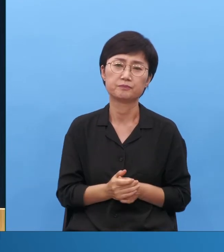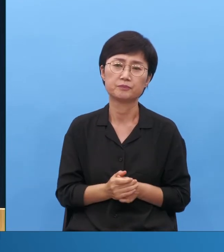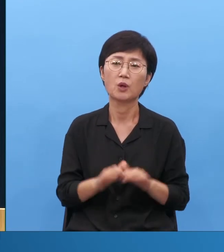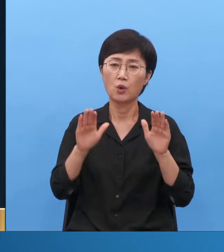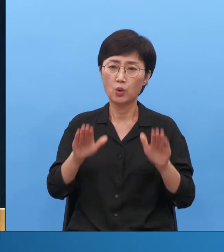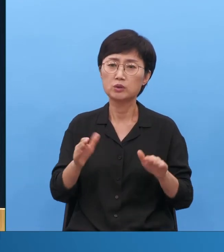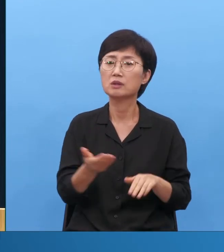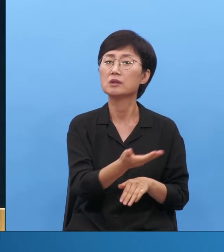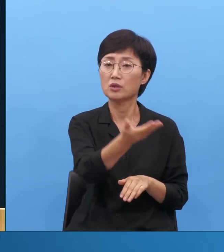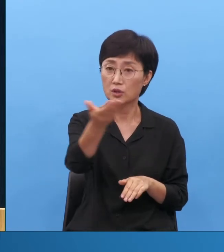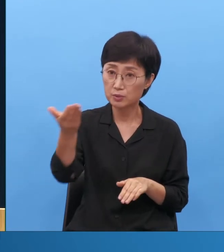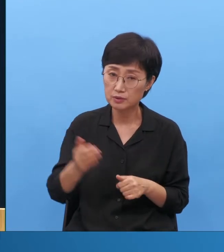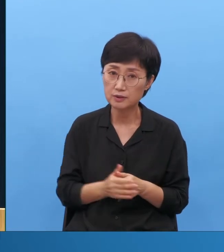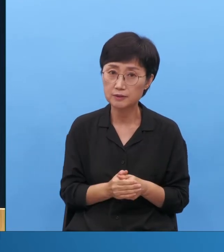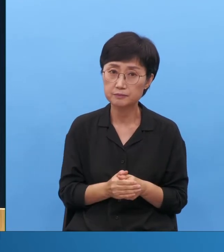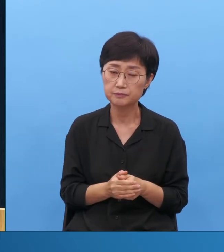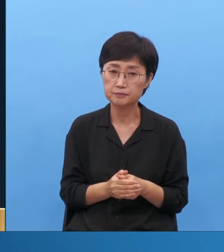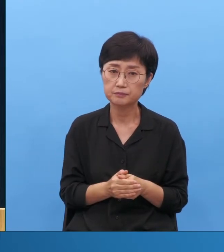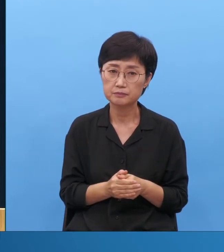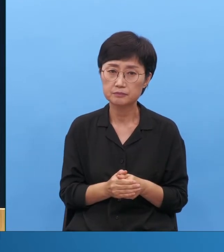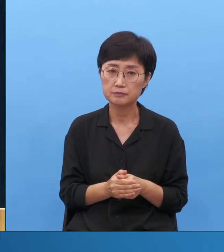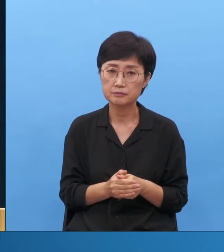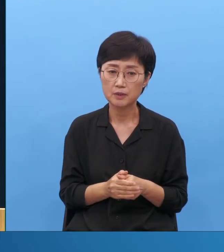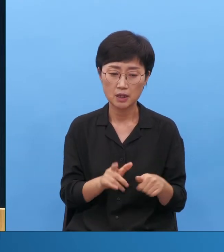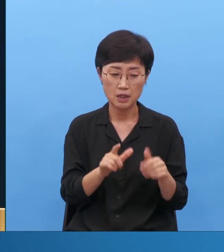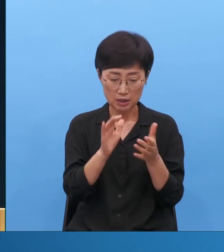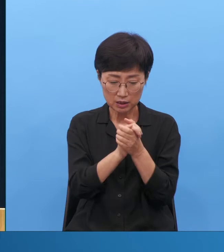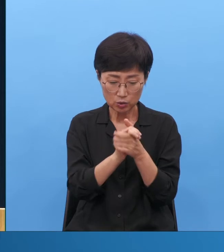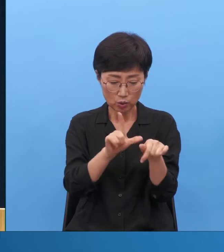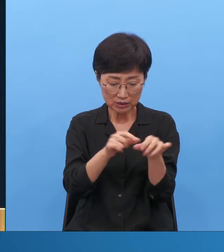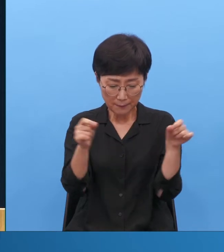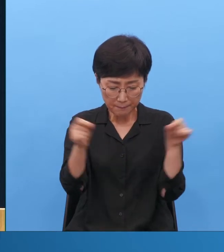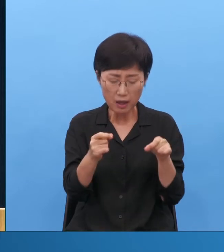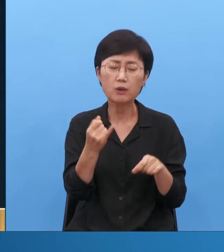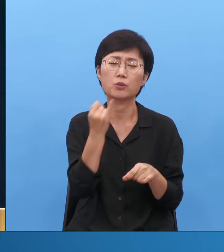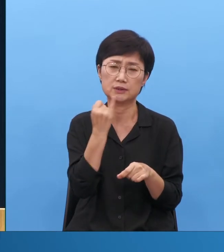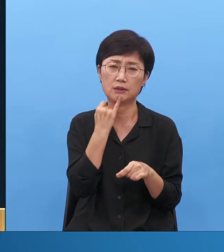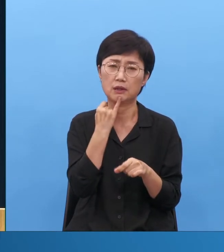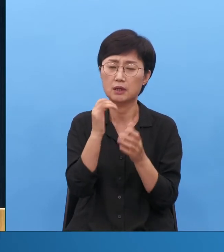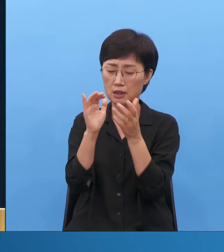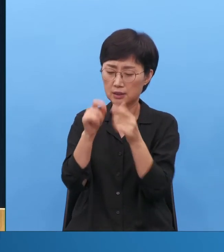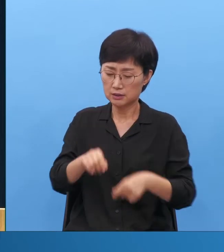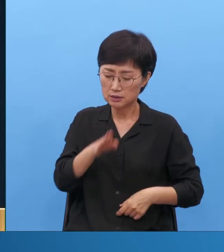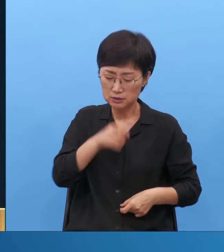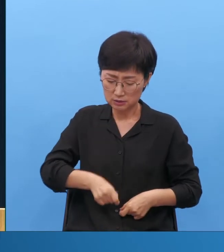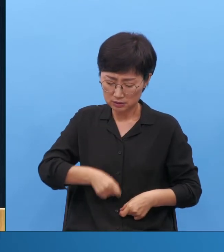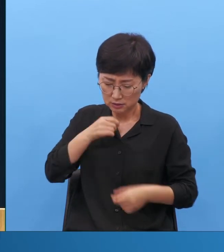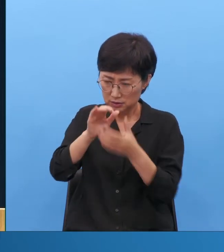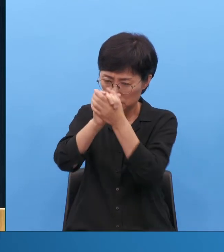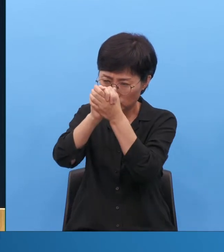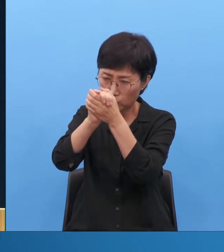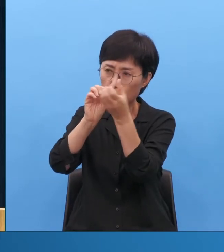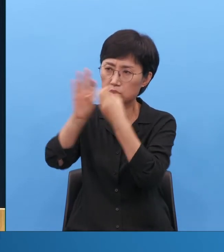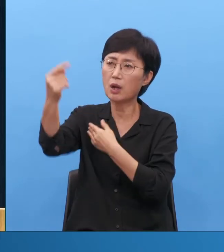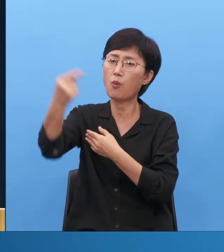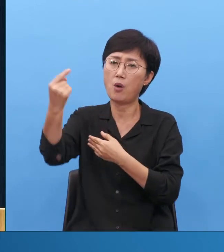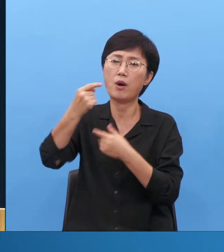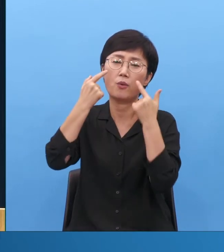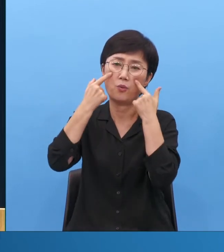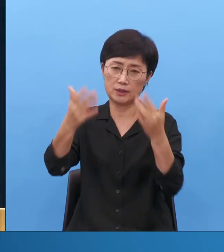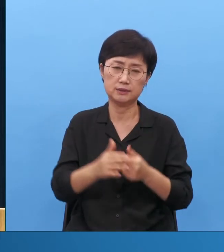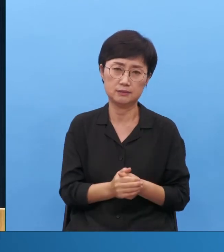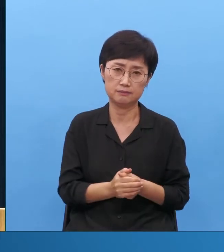여러분들은 짧은 시간에도요 응답받을 수 있습니다. Today, you can receive your answer even in a very short period of time. 정말 이